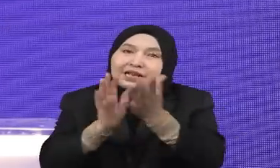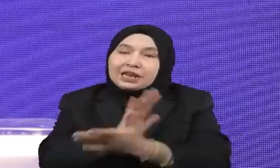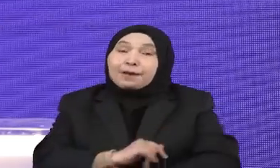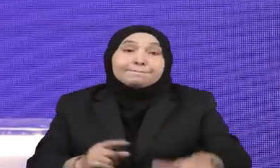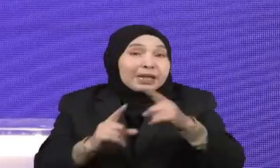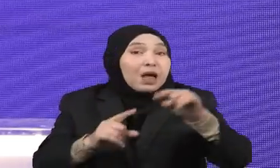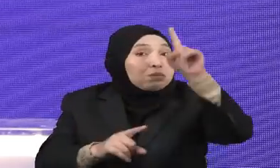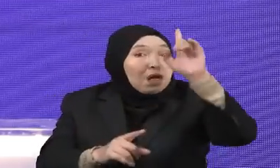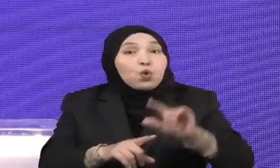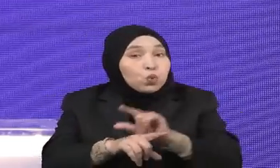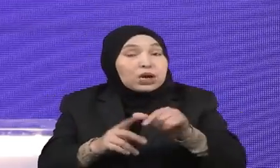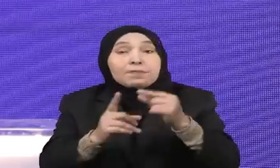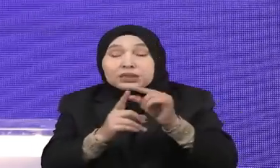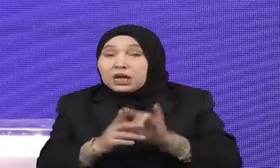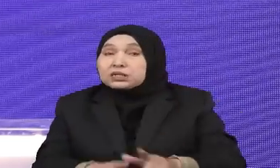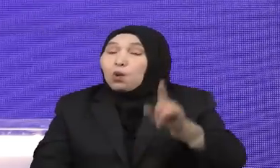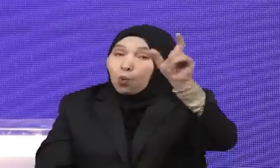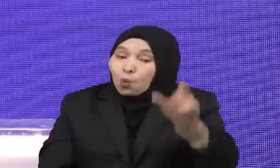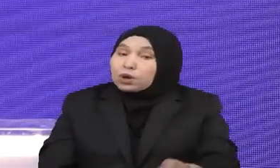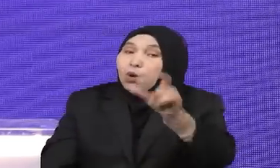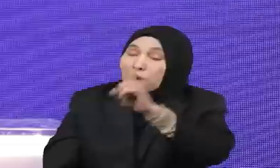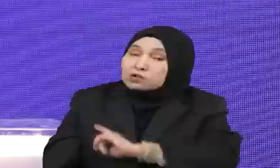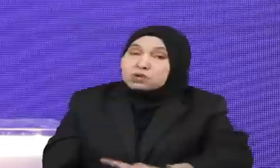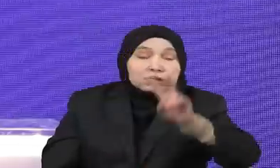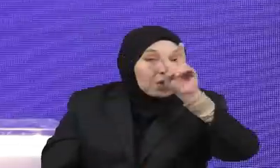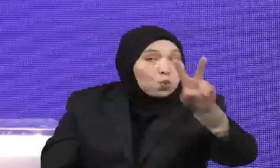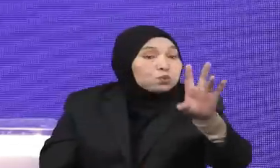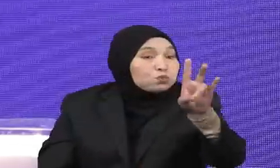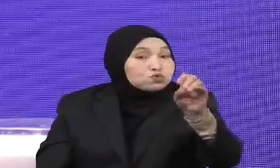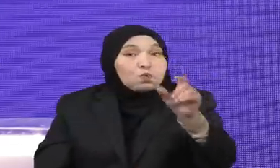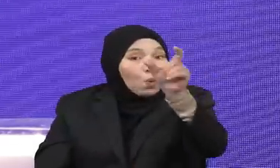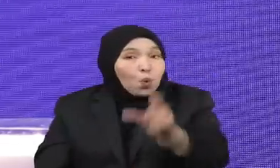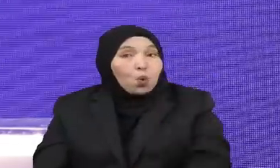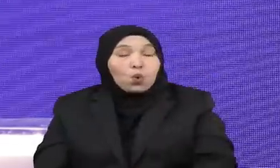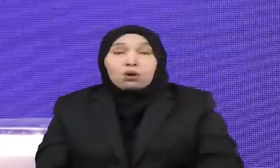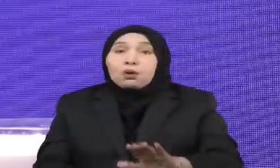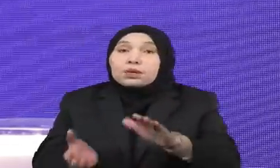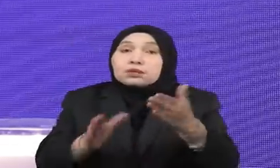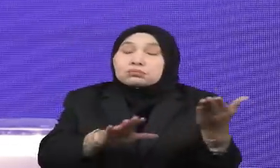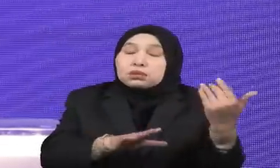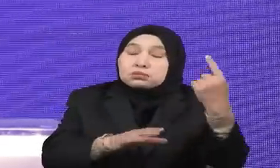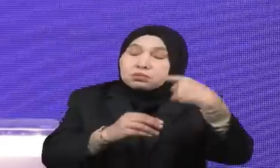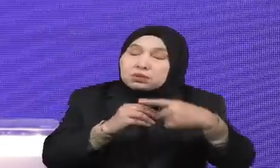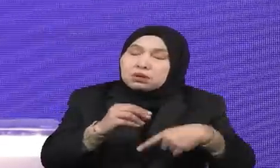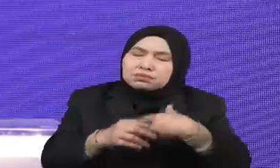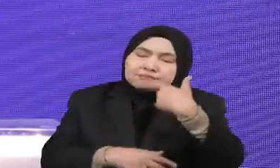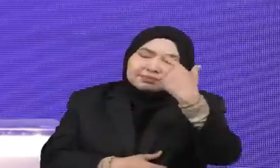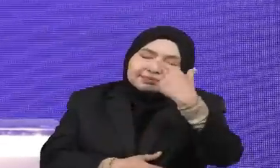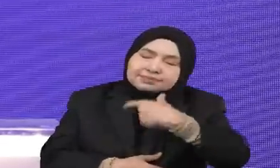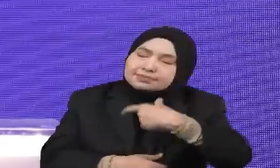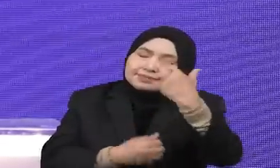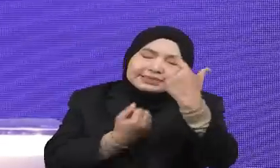perkataan ini umat Islam melihat 70 orang pergi ini Iya adalah satu karya yang menyedihkan